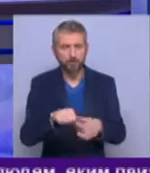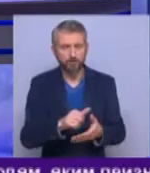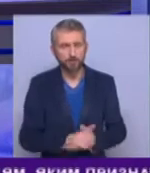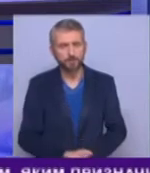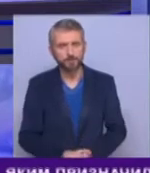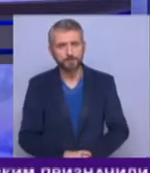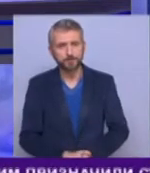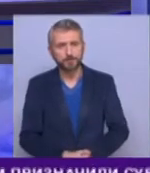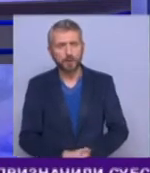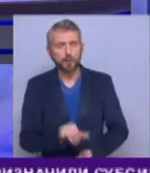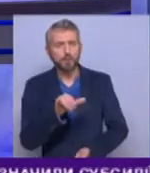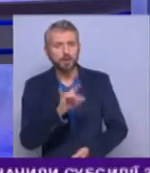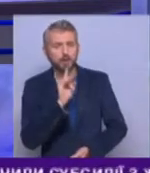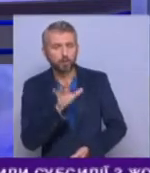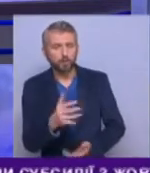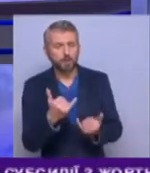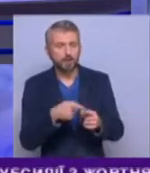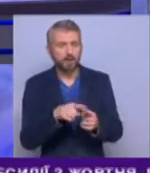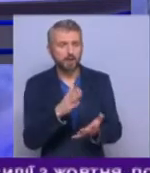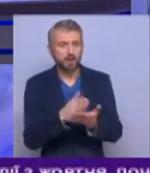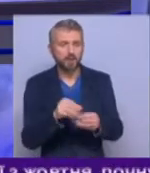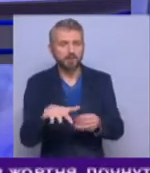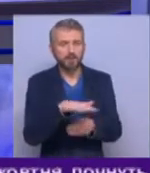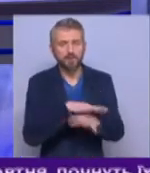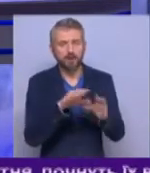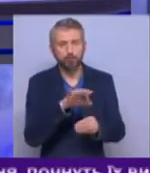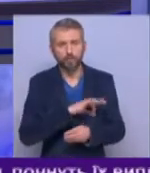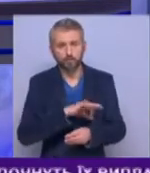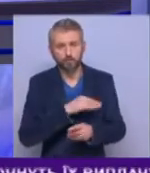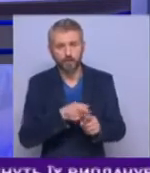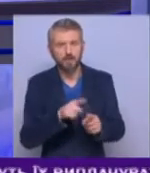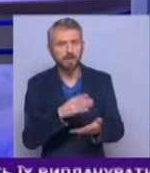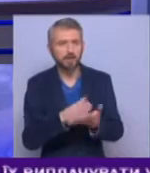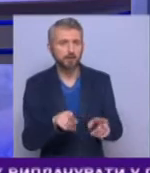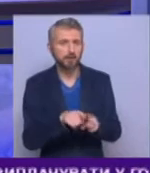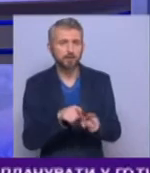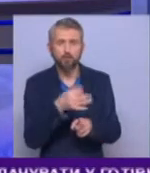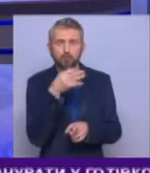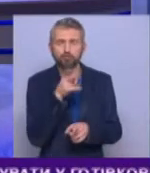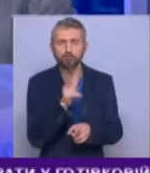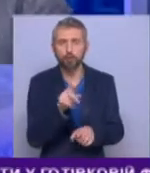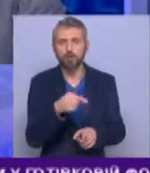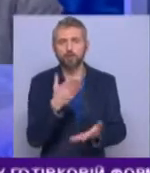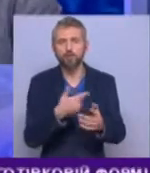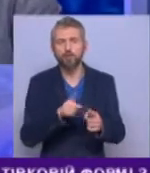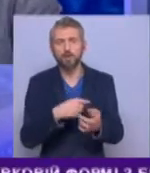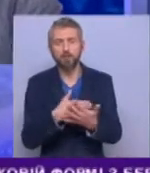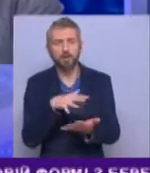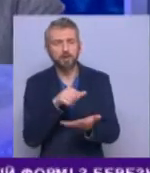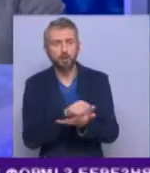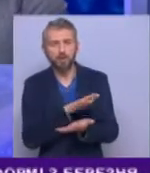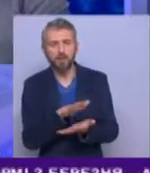цим немає. І в них не буде. А зараз це є земля загального користування. Це є так само будь-хто, навіть, наприклад, якщо це і не